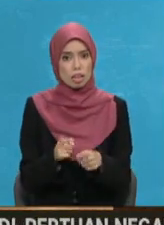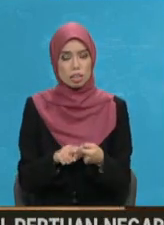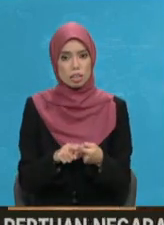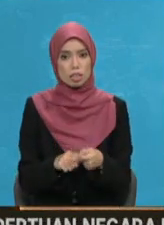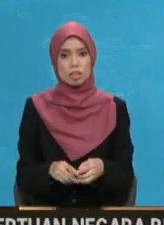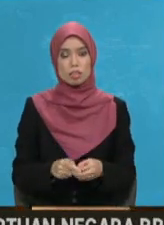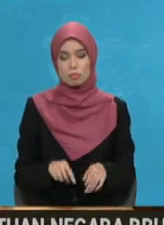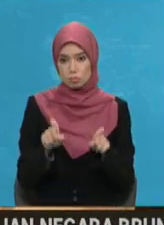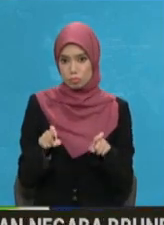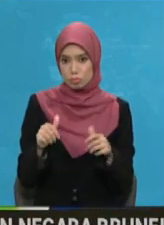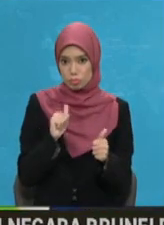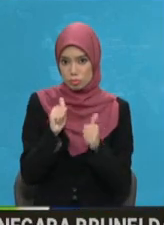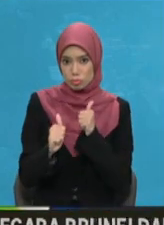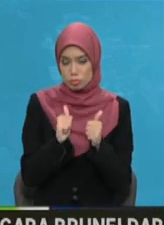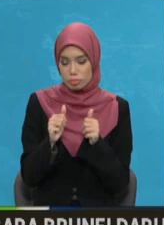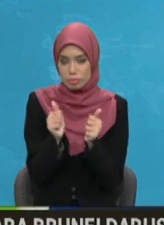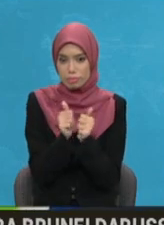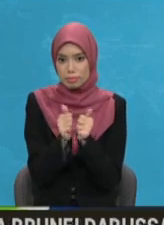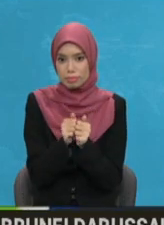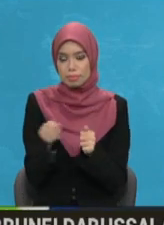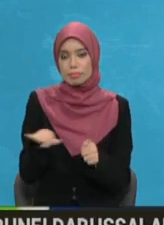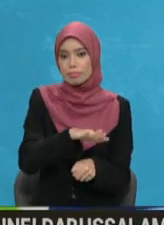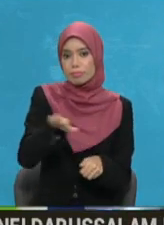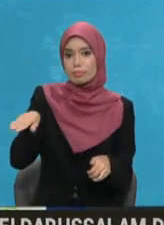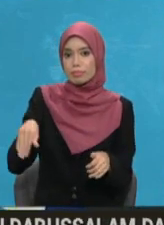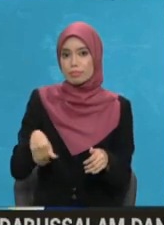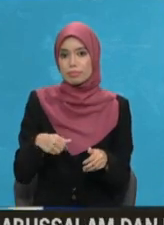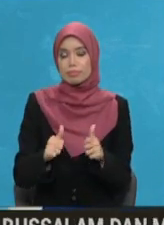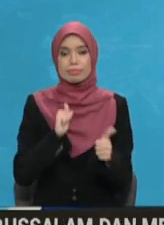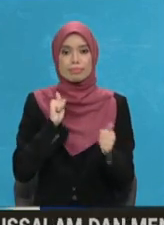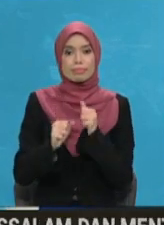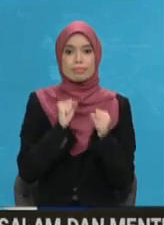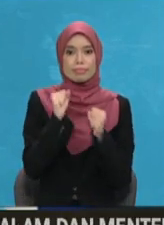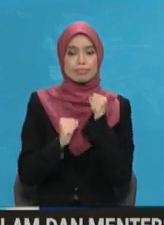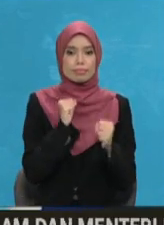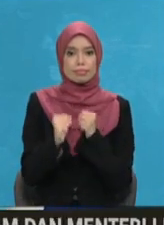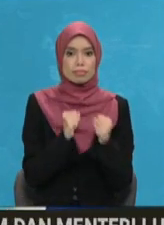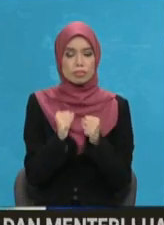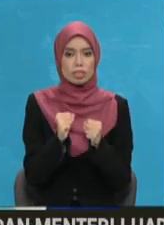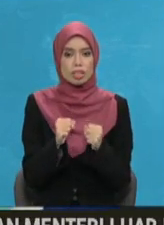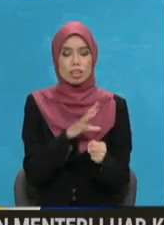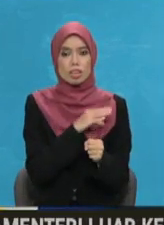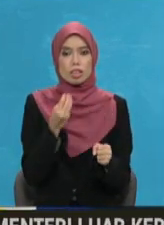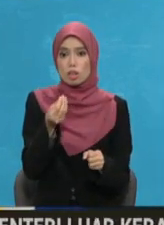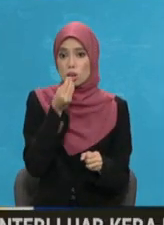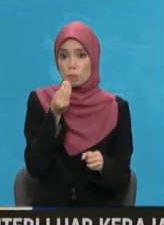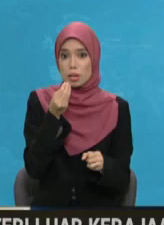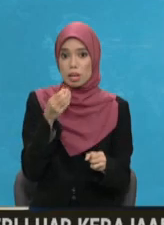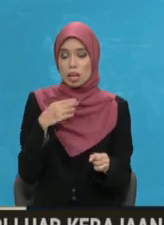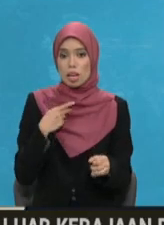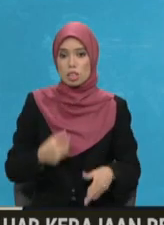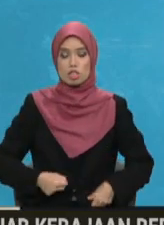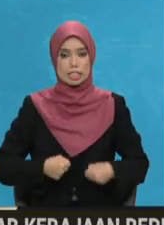riyadha bersama ahli keluarga bersenam secara konsisten serta mengamalkan pemahaman yang sehat dan seimbang